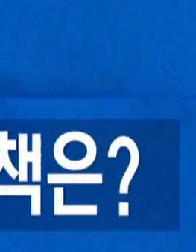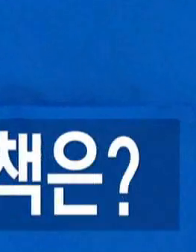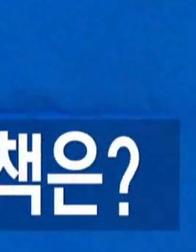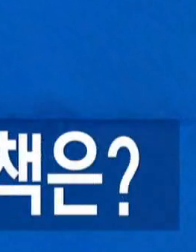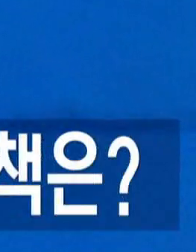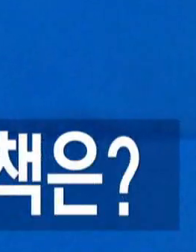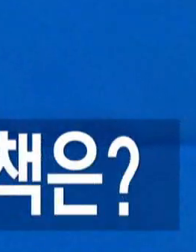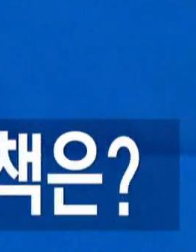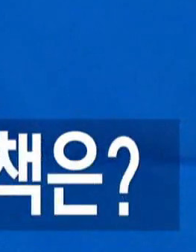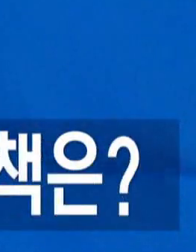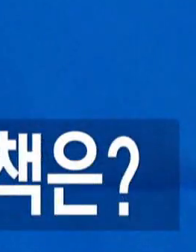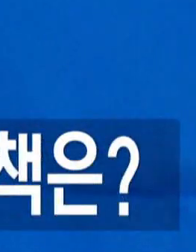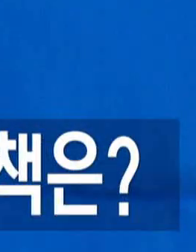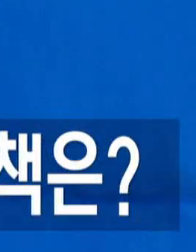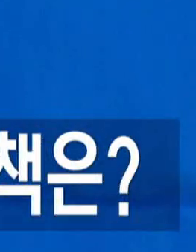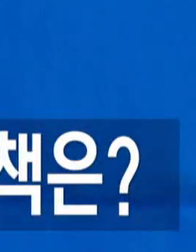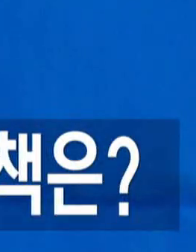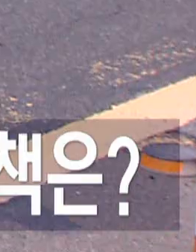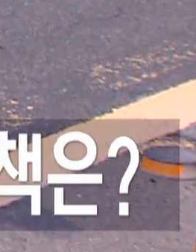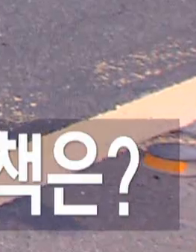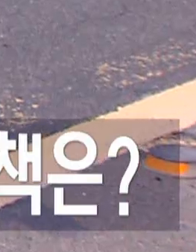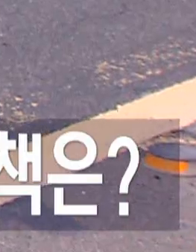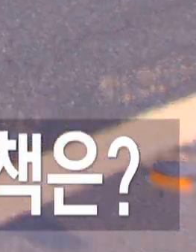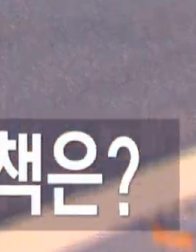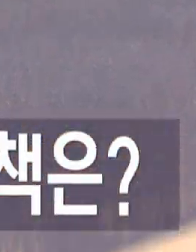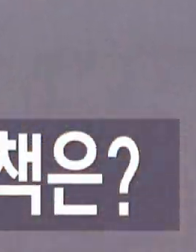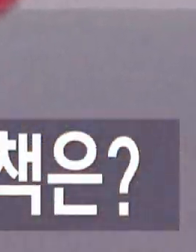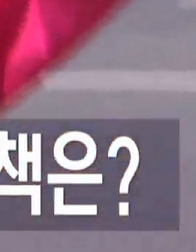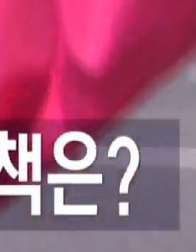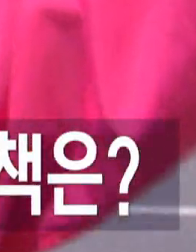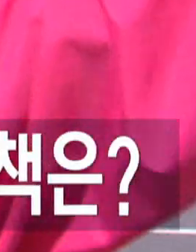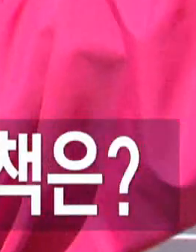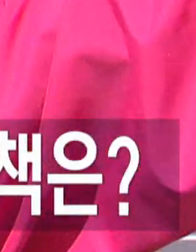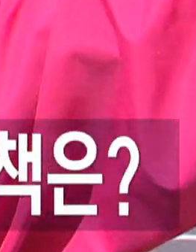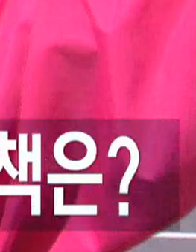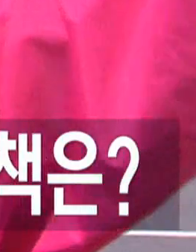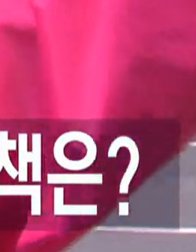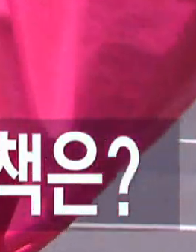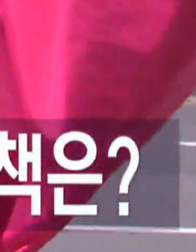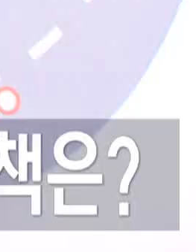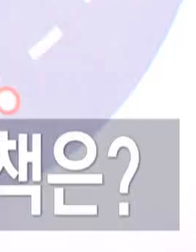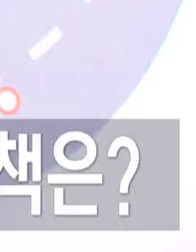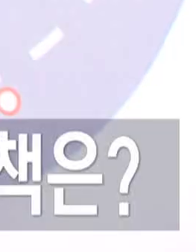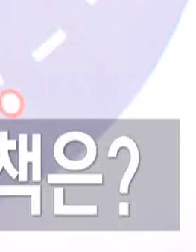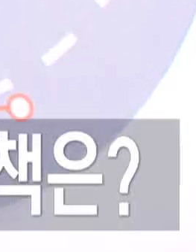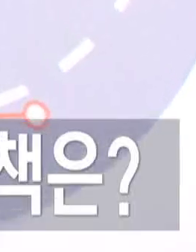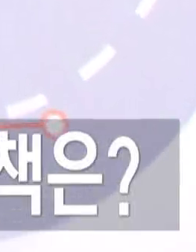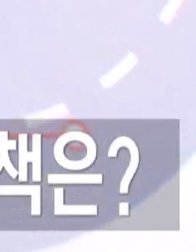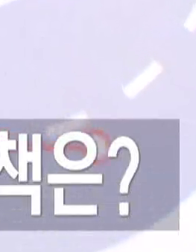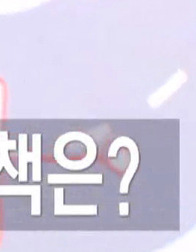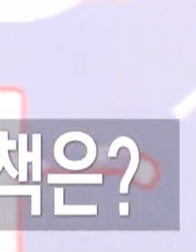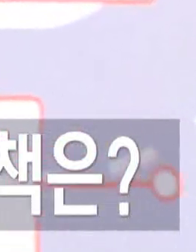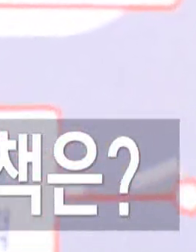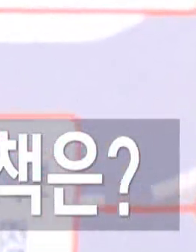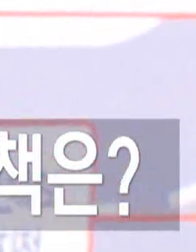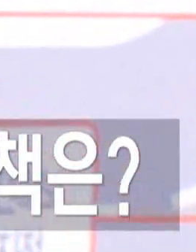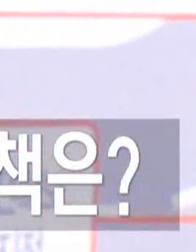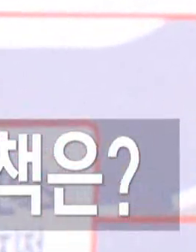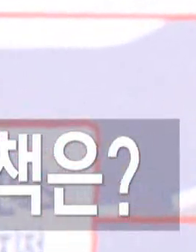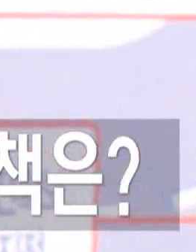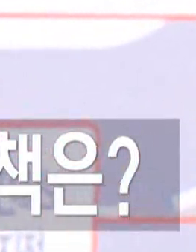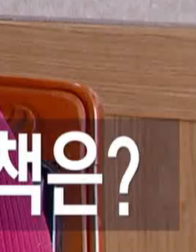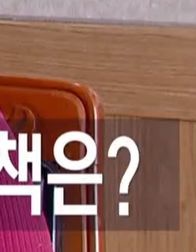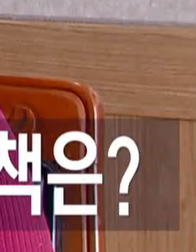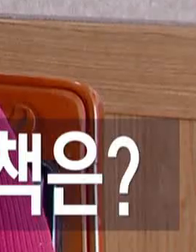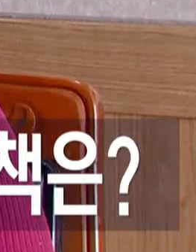지난주 제21대 총선의 후보 등록이 끝나면서 본격적인 선거 전국이 시작됐습니다. 4명의 후보가 출사표를 던진 여수